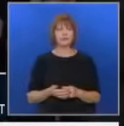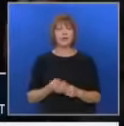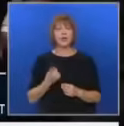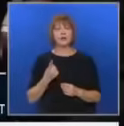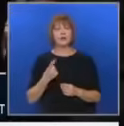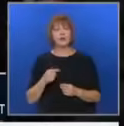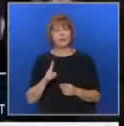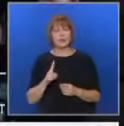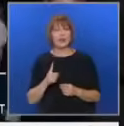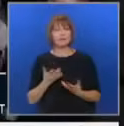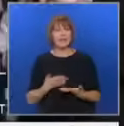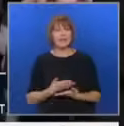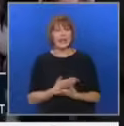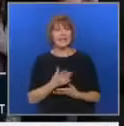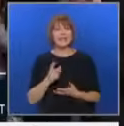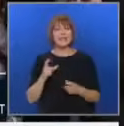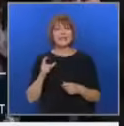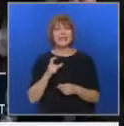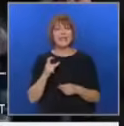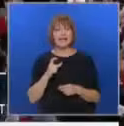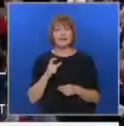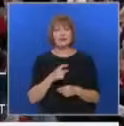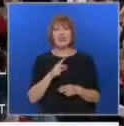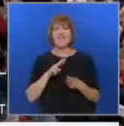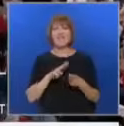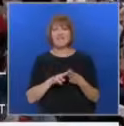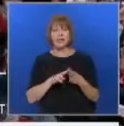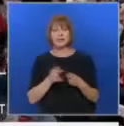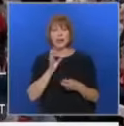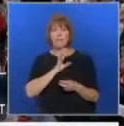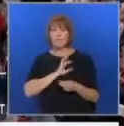Другата звезда на вечерта, сенаторът от Охайо Джей Ди Ванс, получи